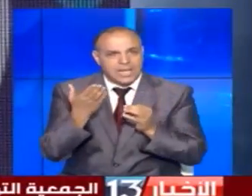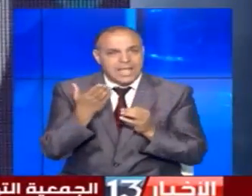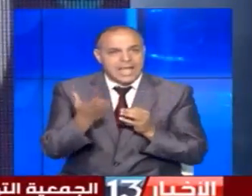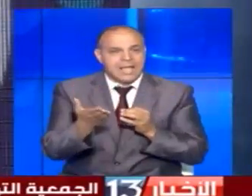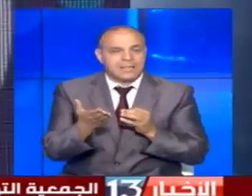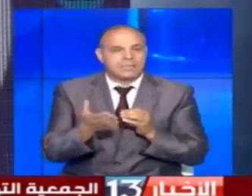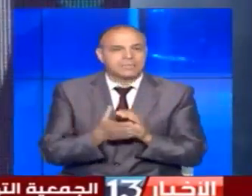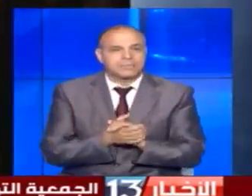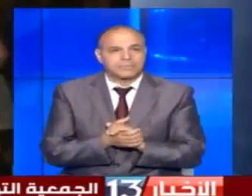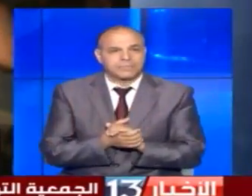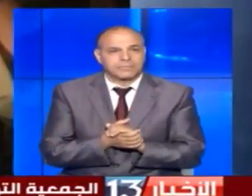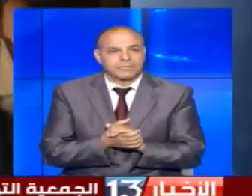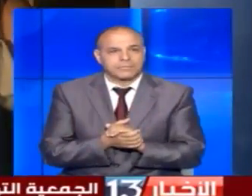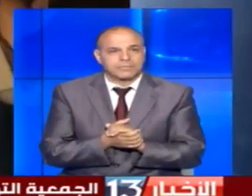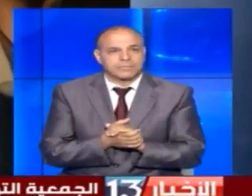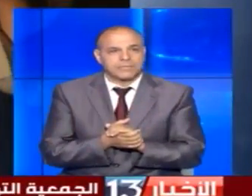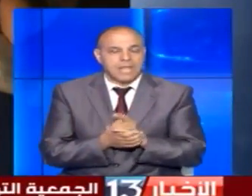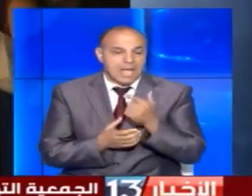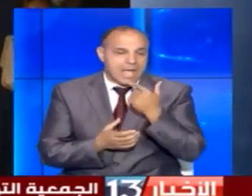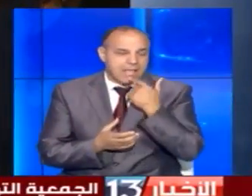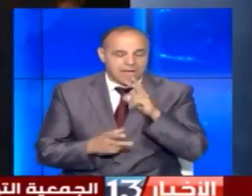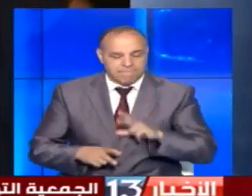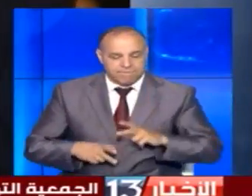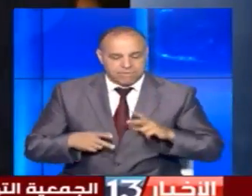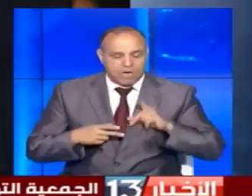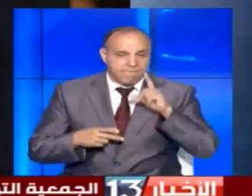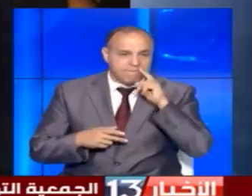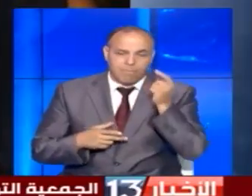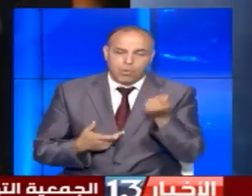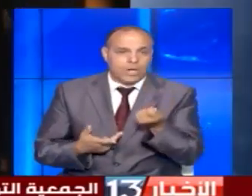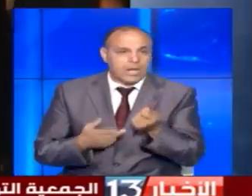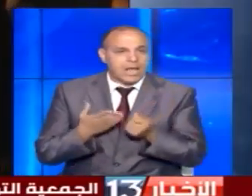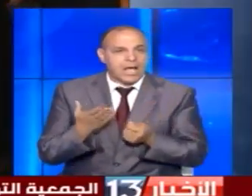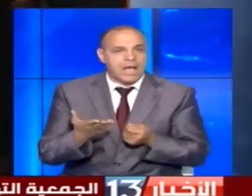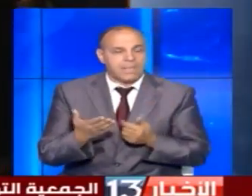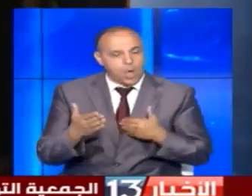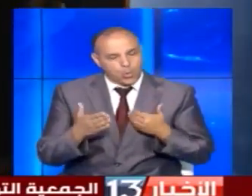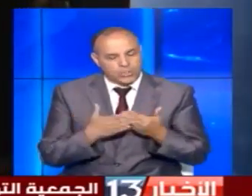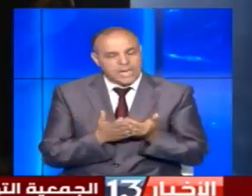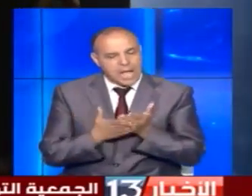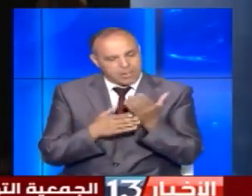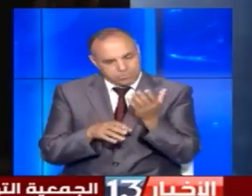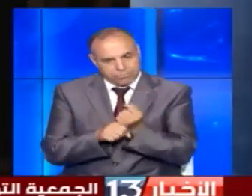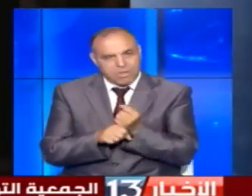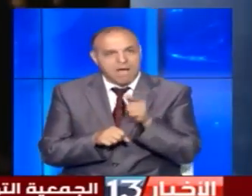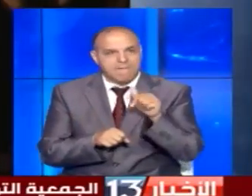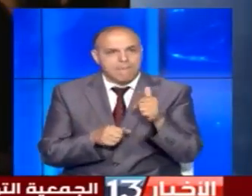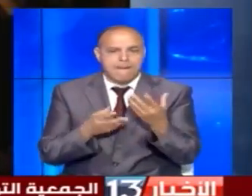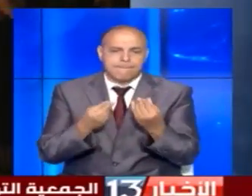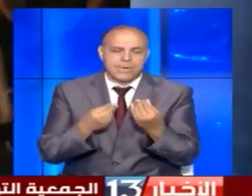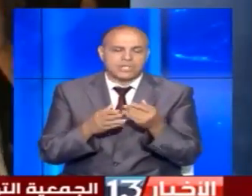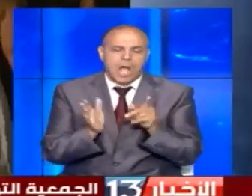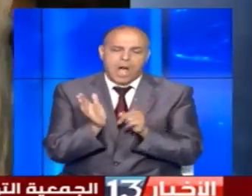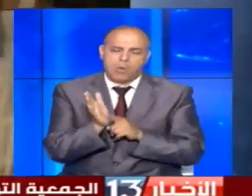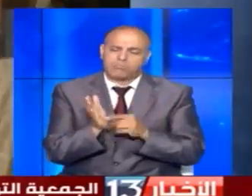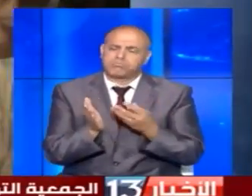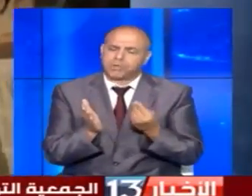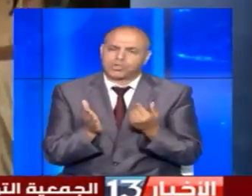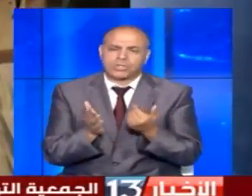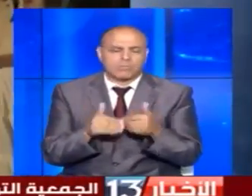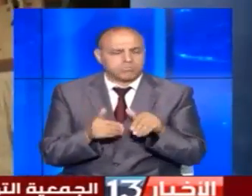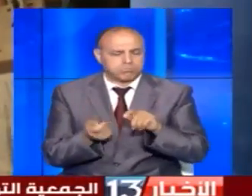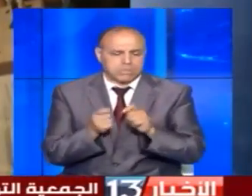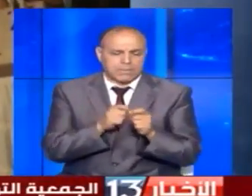العقود الثلاثة. مناش مكونو كان فخورات وفخورين باللي وصلنا حققناه اليوم. فما العديد من التشريعات اللي